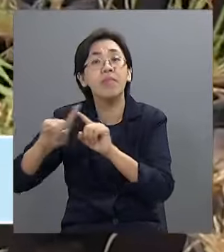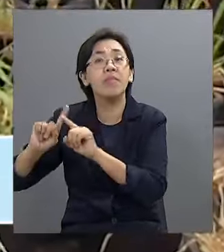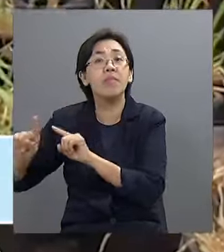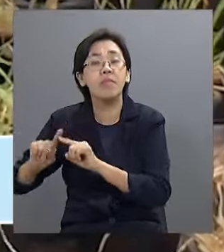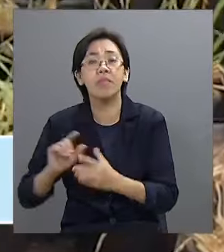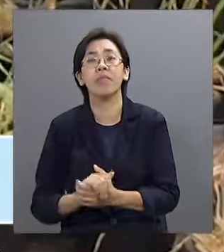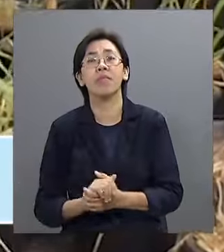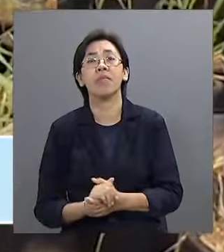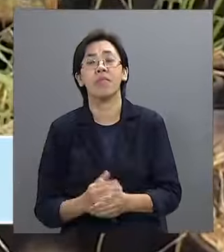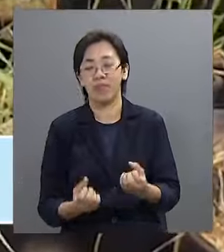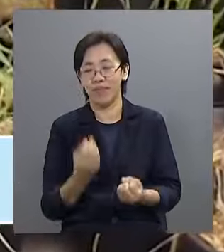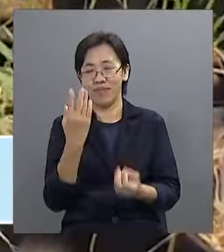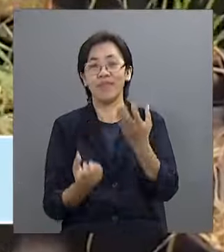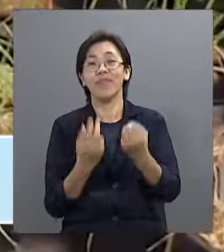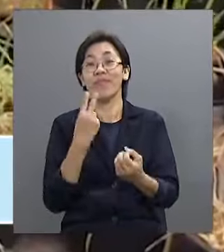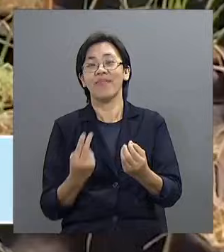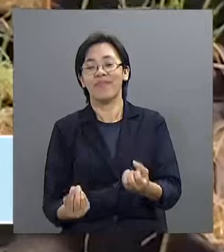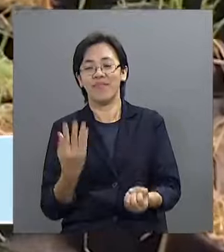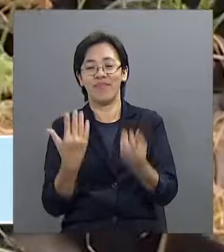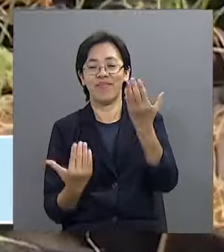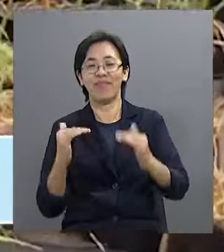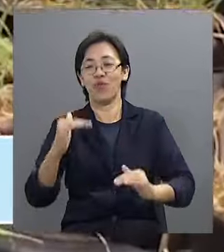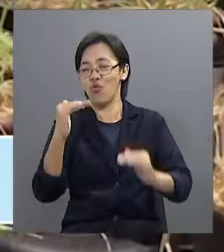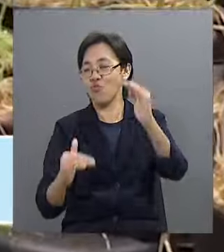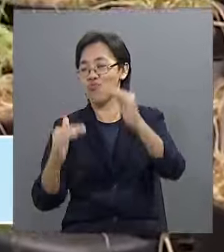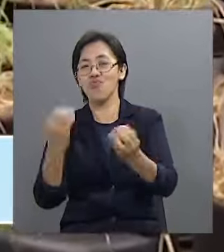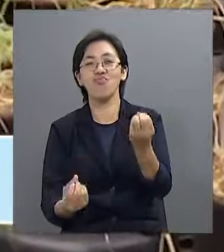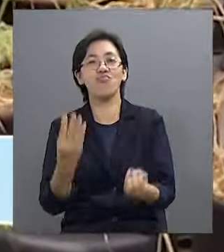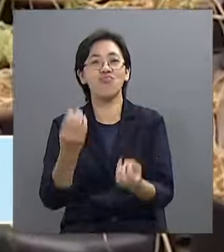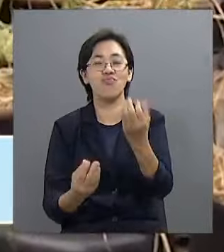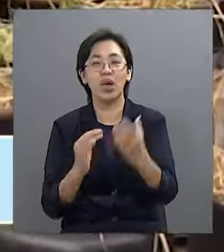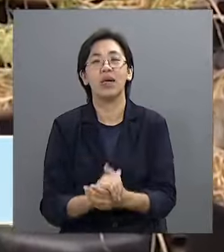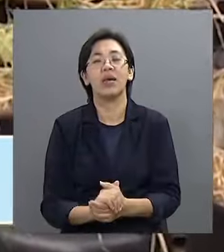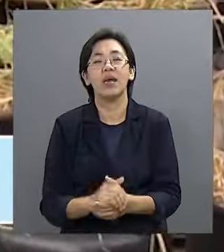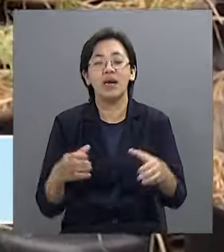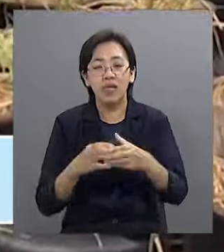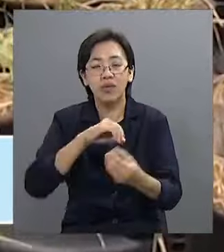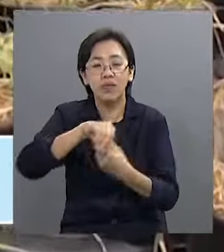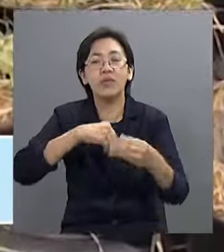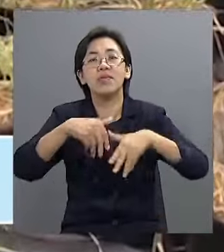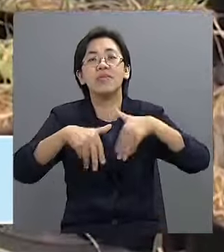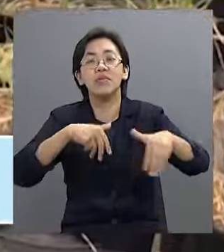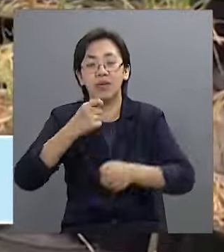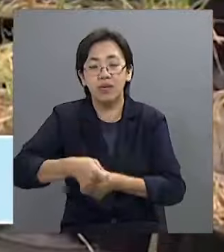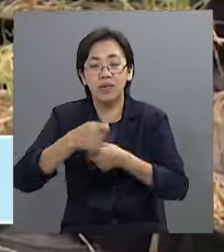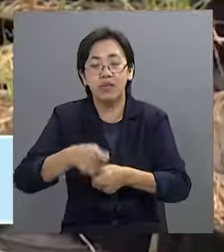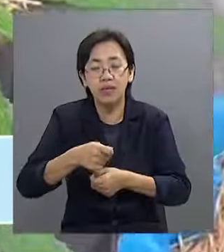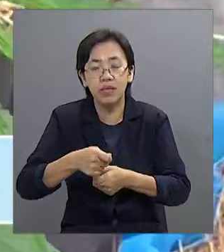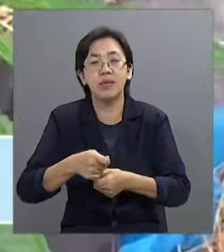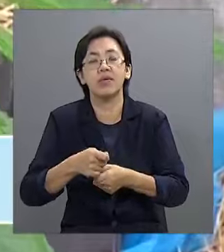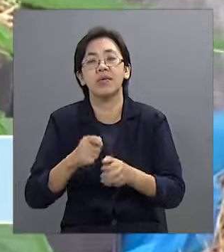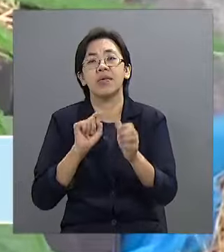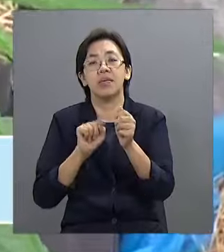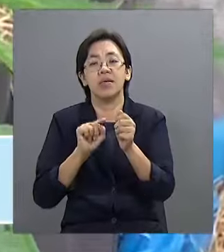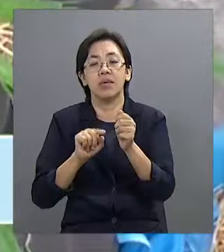อดอกกันเต็มเลยนะครับและเป็นแหล่งเพาะปลูกต้นกล้ากัญชาของวิสาหกิจชุมชนซึ่งเป็นกลุ่มเกษตรกรในพื้นที่ตำบลคลองขนากอำเภอวิเศษชัย